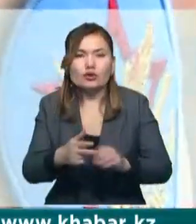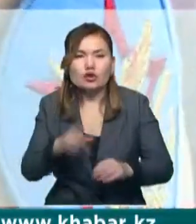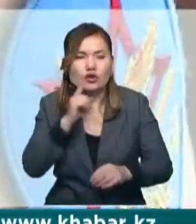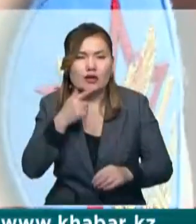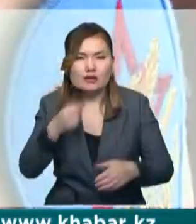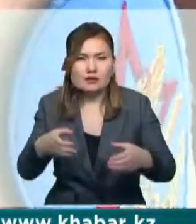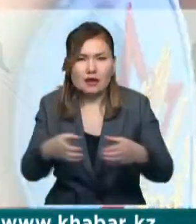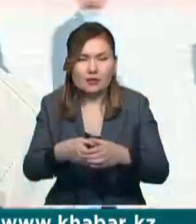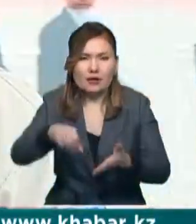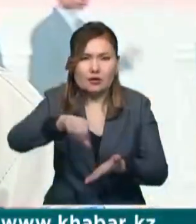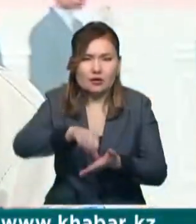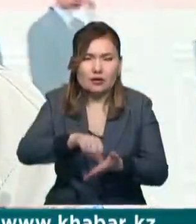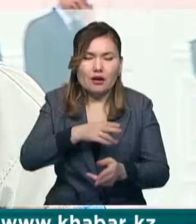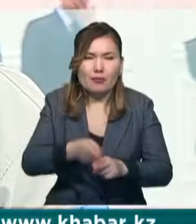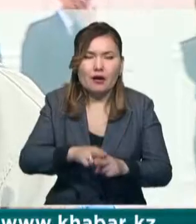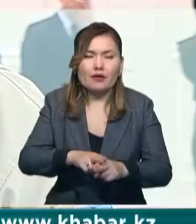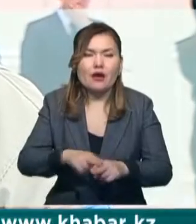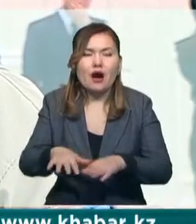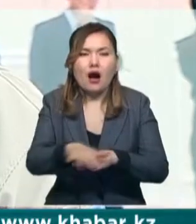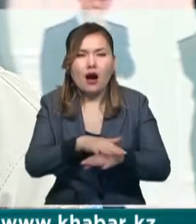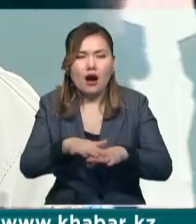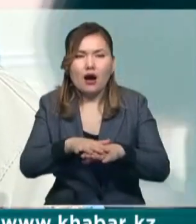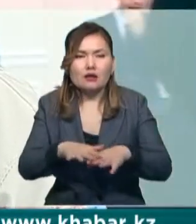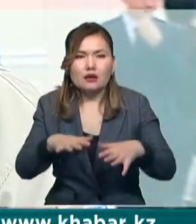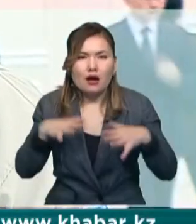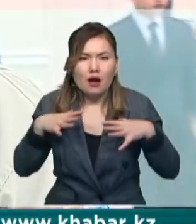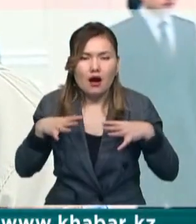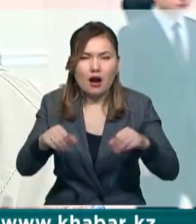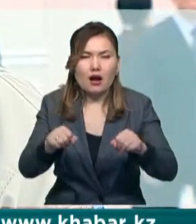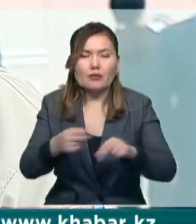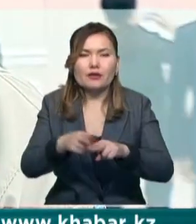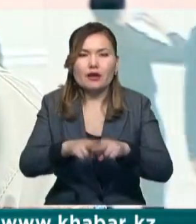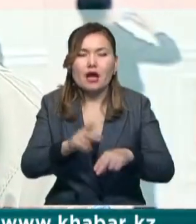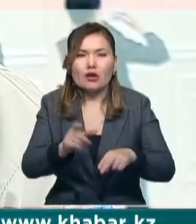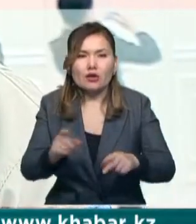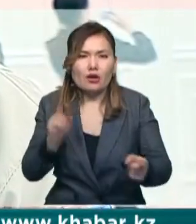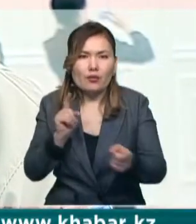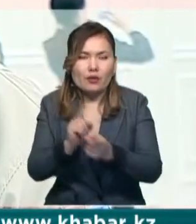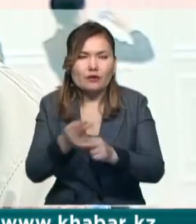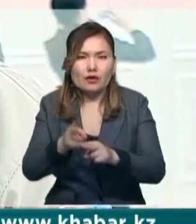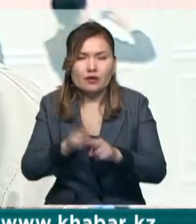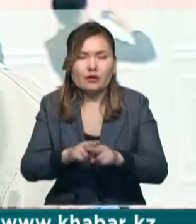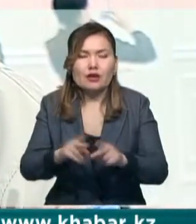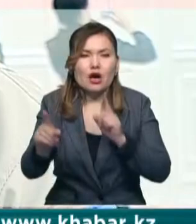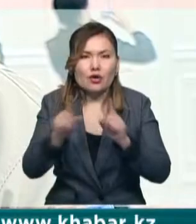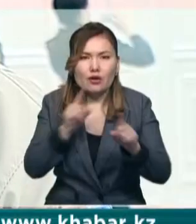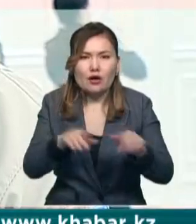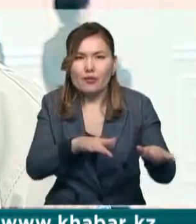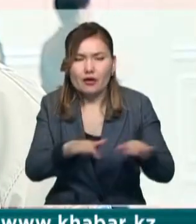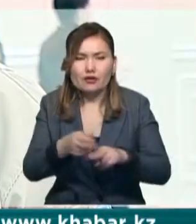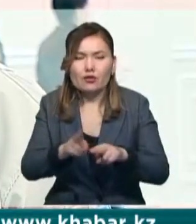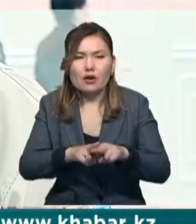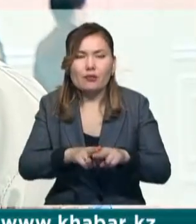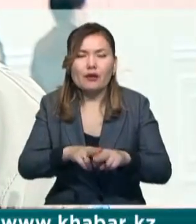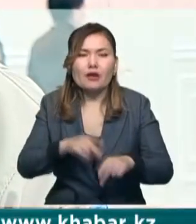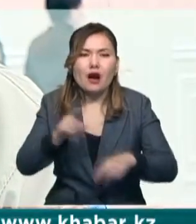отырмыз. Жоба аясында халық қаһармандары, ауған соғыс ардагерлерімен кездесу өтеді. Онымен қоса мынау дала жиындары, жеңіл атлетикада